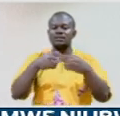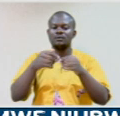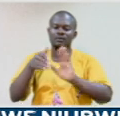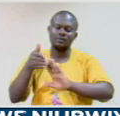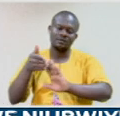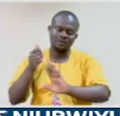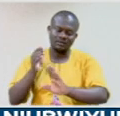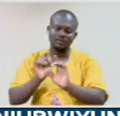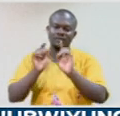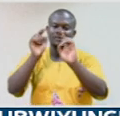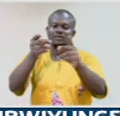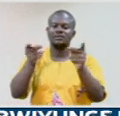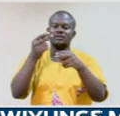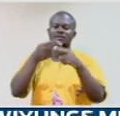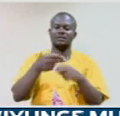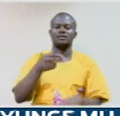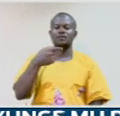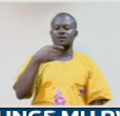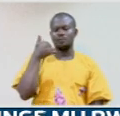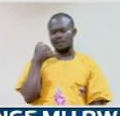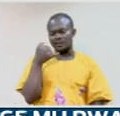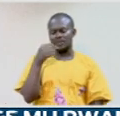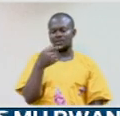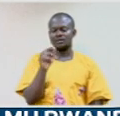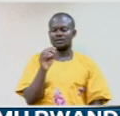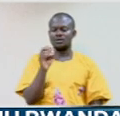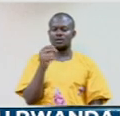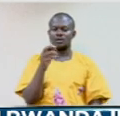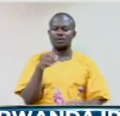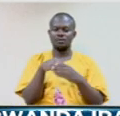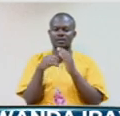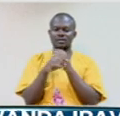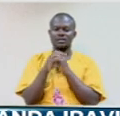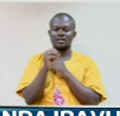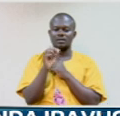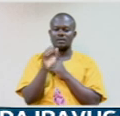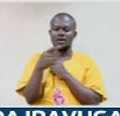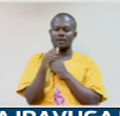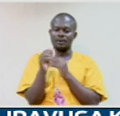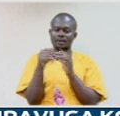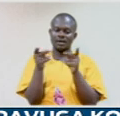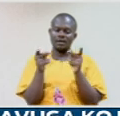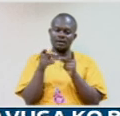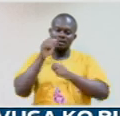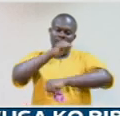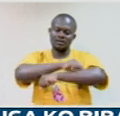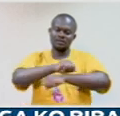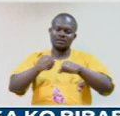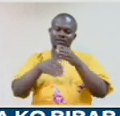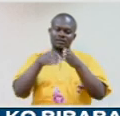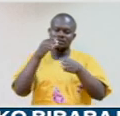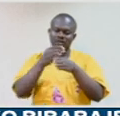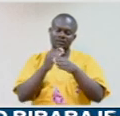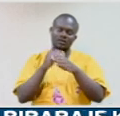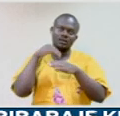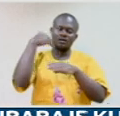ndihuta ukagera mu yahoze ari prefecture ya Gikongoro mu karere ka Nyamagabe, mu ryari ishuri ryubakwaga